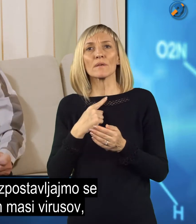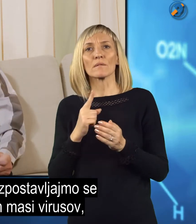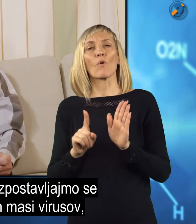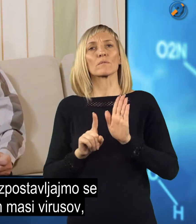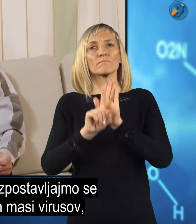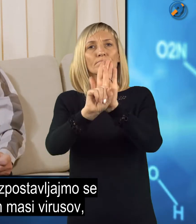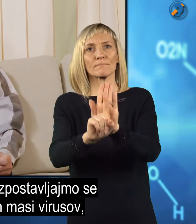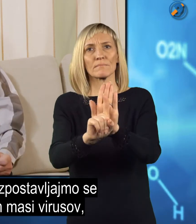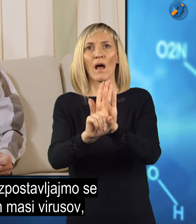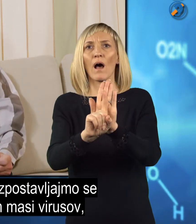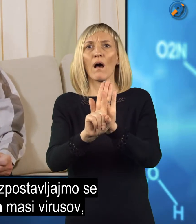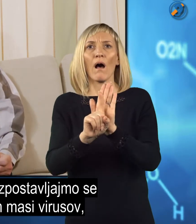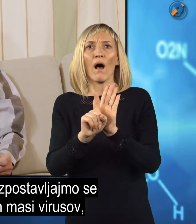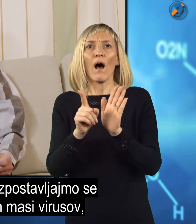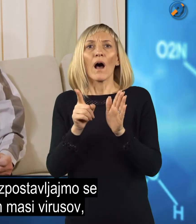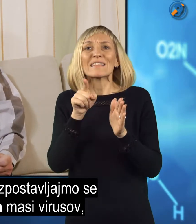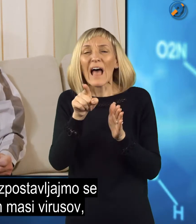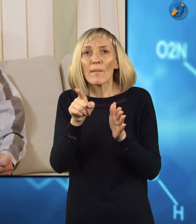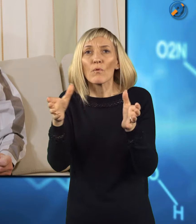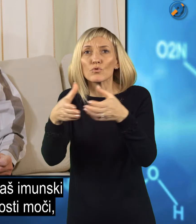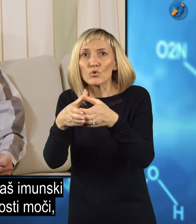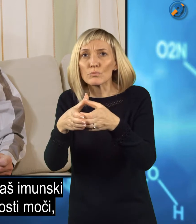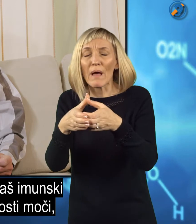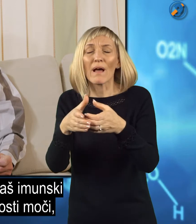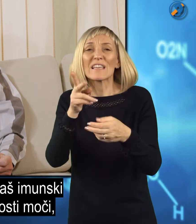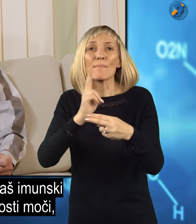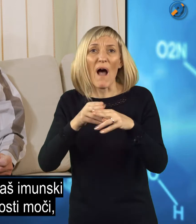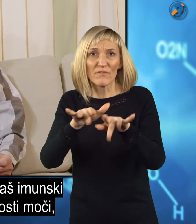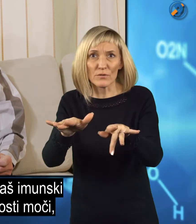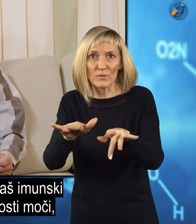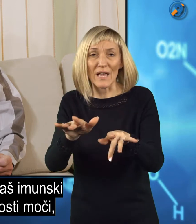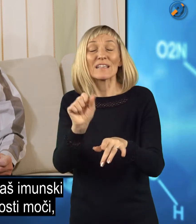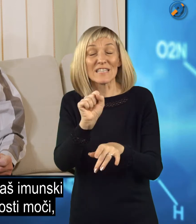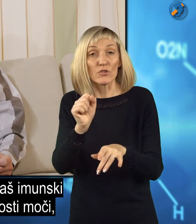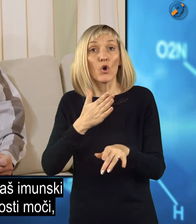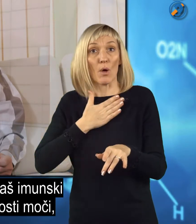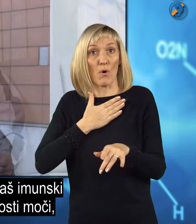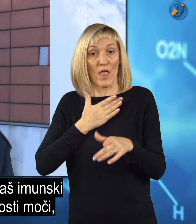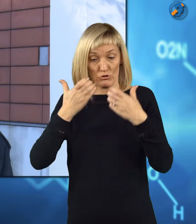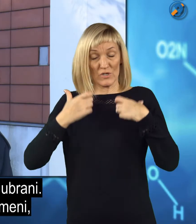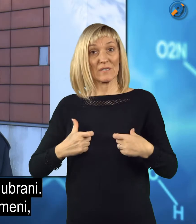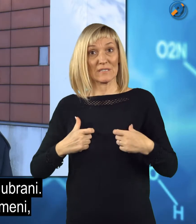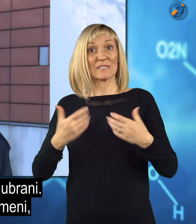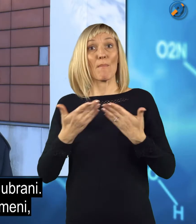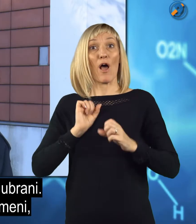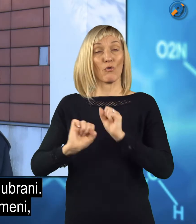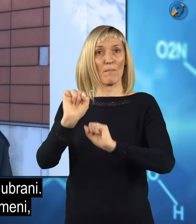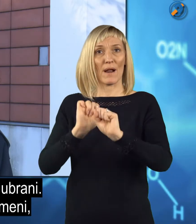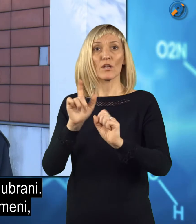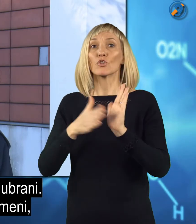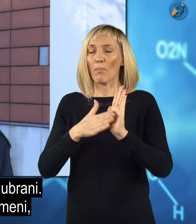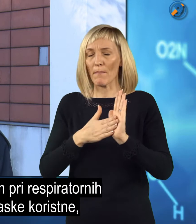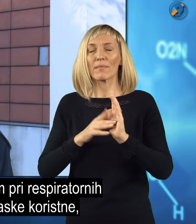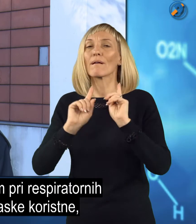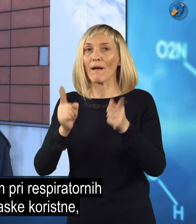izpostavljajmo se po nepotrebnem masi virusov, da bo imel naš imunski sistem zadosti moči, da se jih obrani. Kar